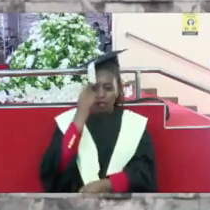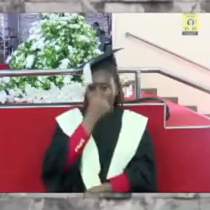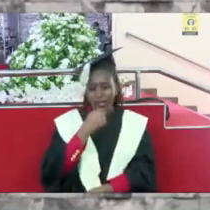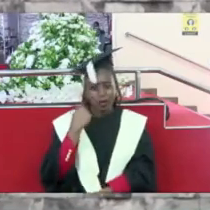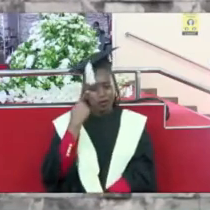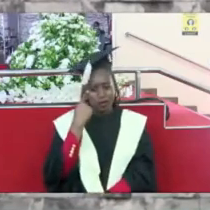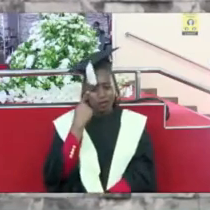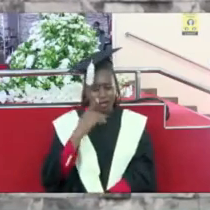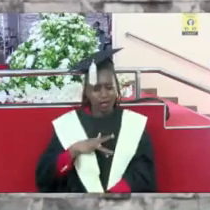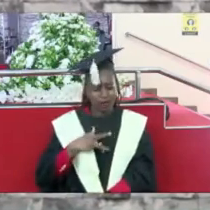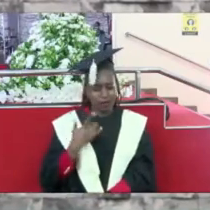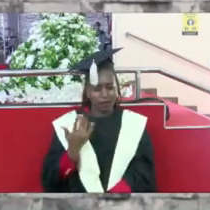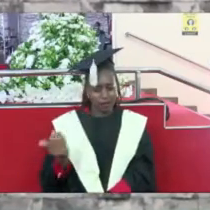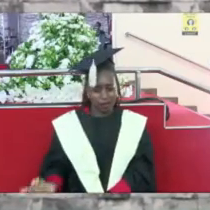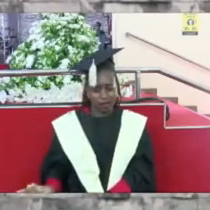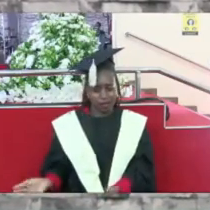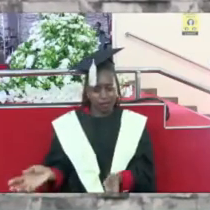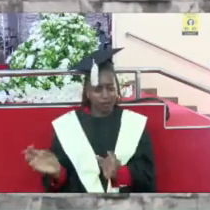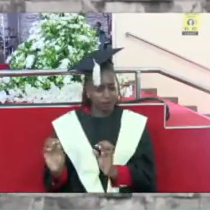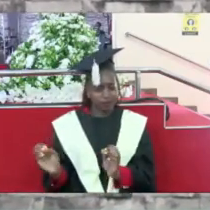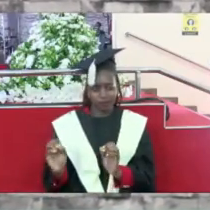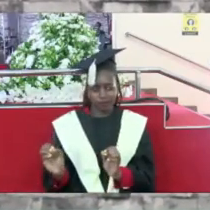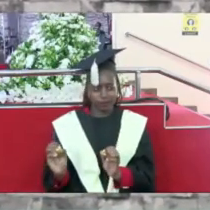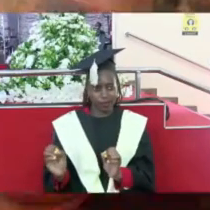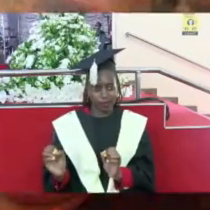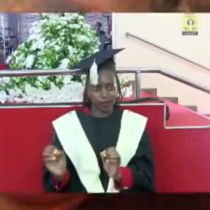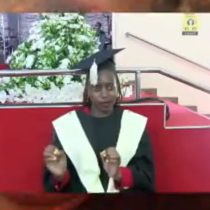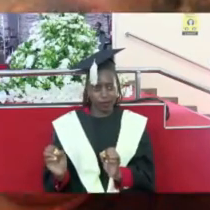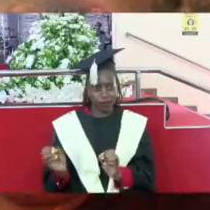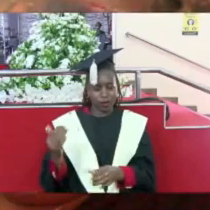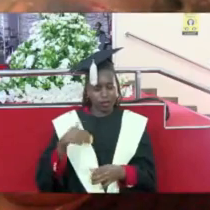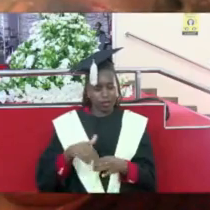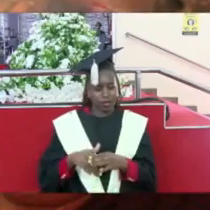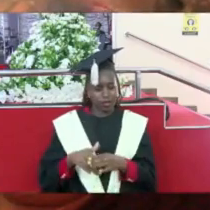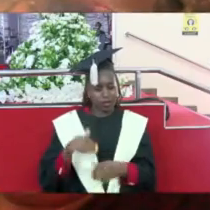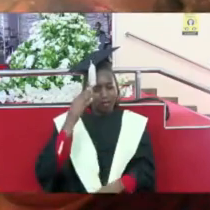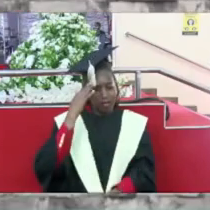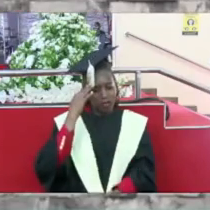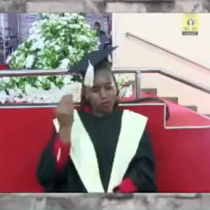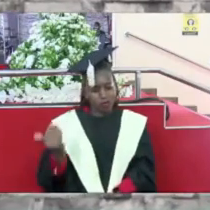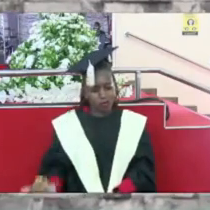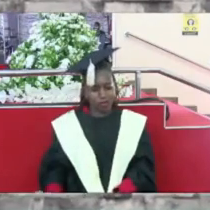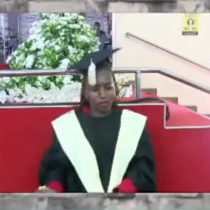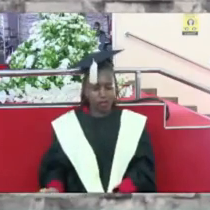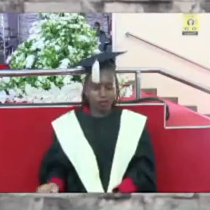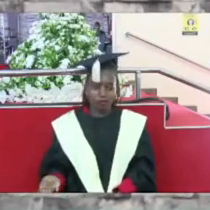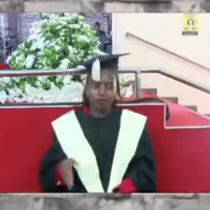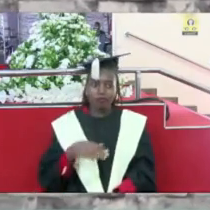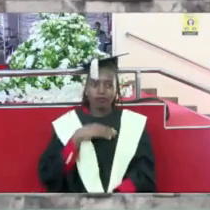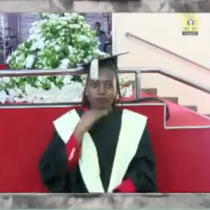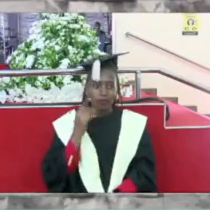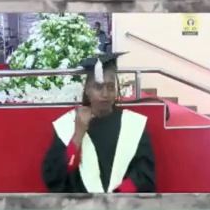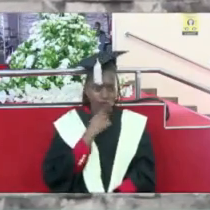hayuko. When he looked at their faces it was like the baby is no more. Ndani akajua mtoto hayuko. He knew the baby is no more.